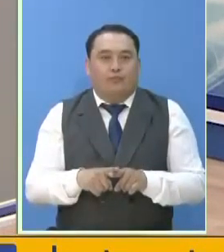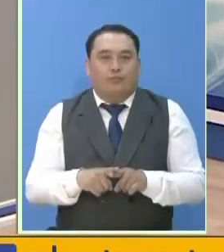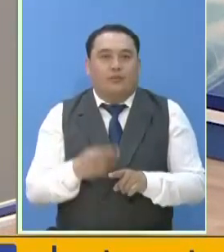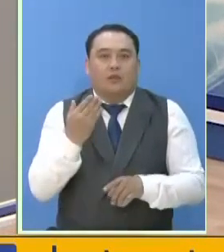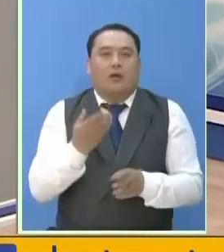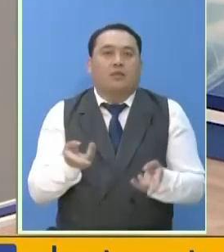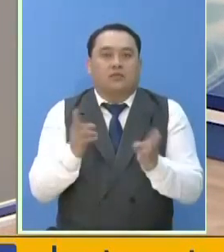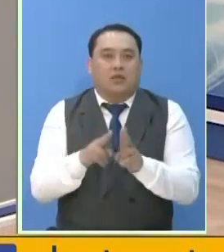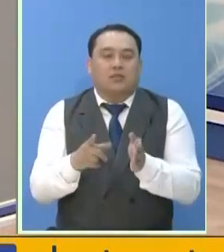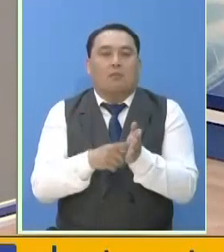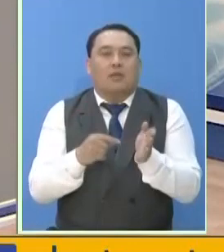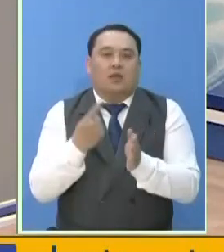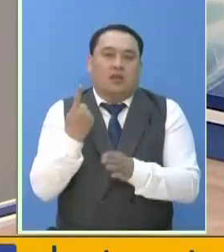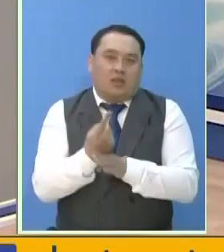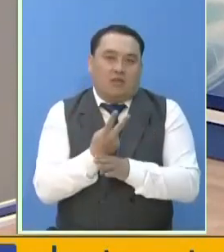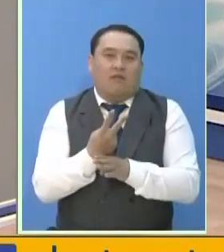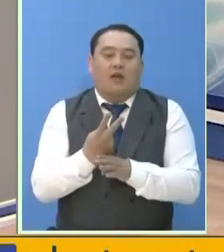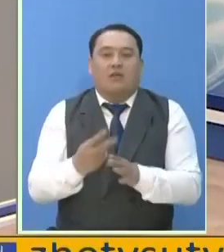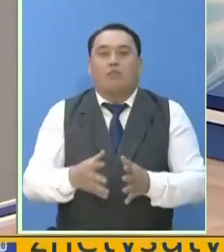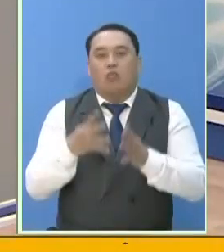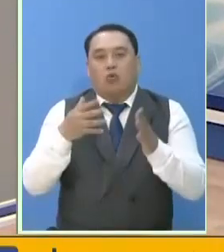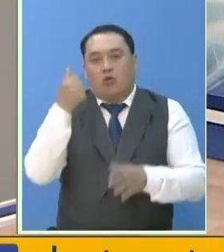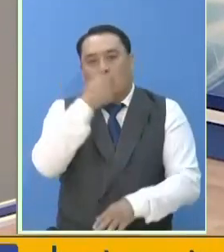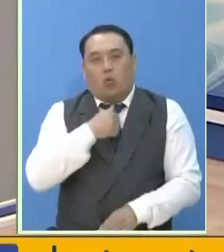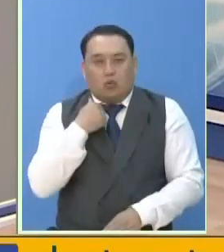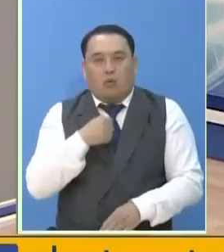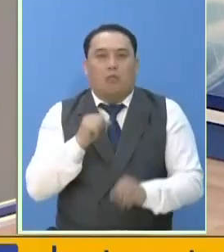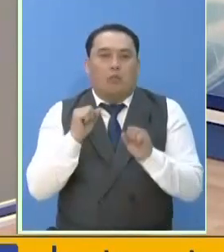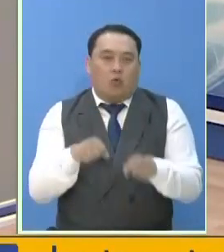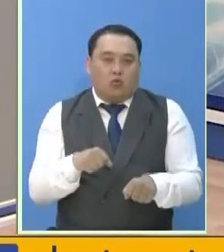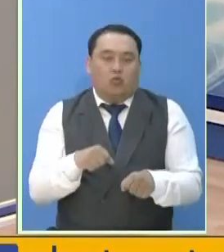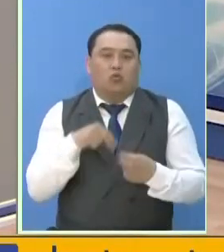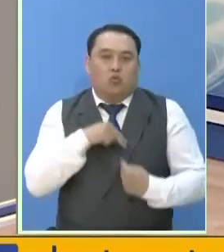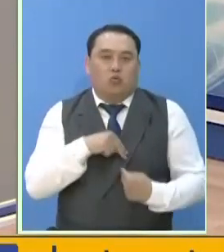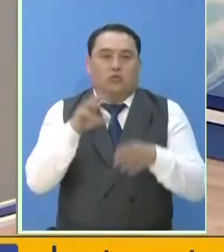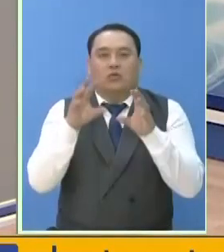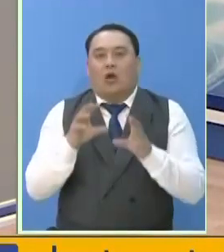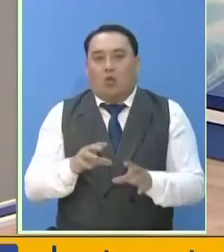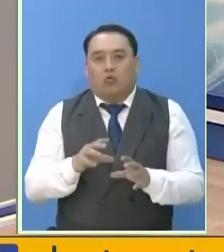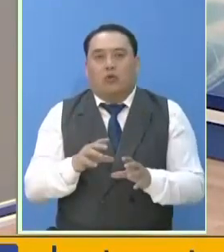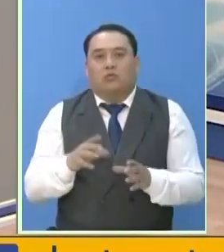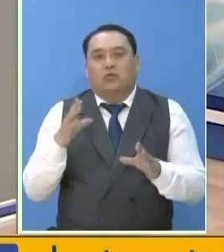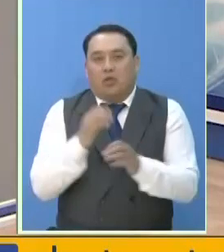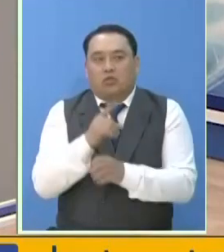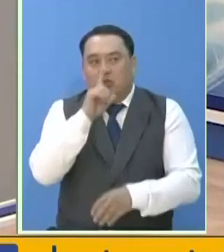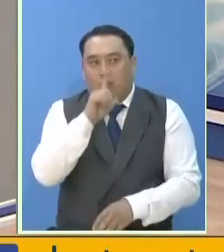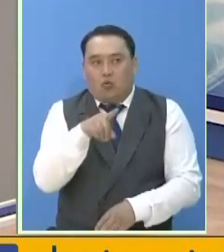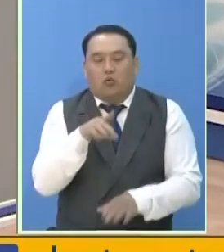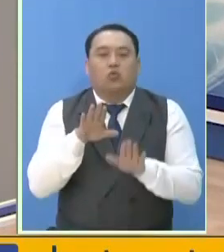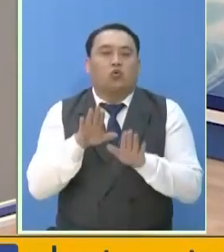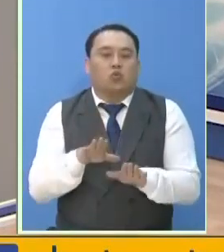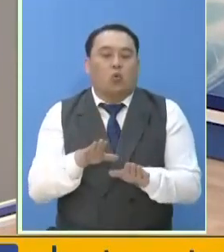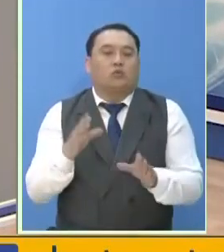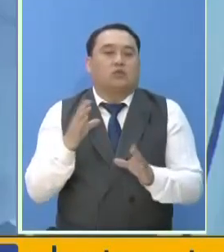им осталось до пенсии 2 и менее года. Они тоже, получается, по трудовому законодательству не подпадают под сокращение. Это не только под